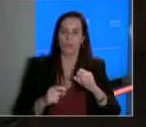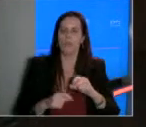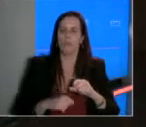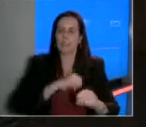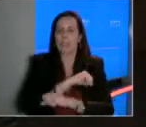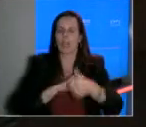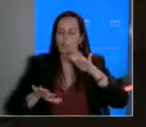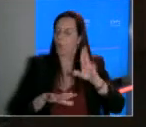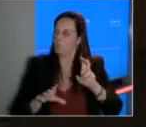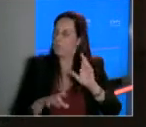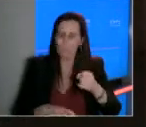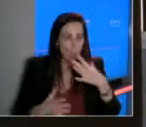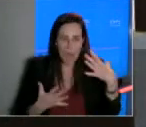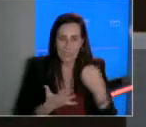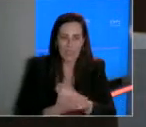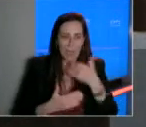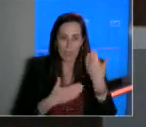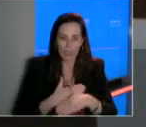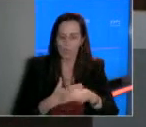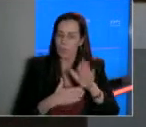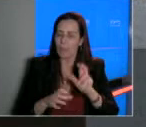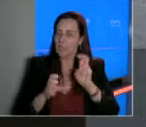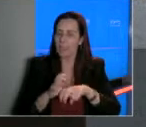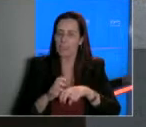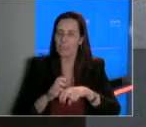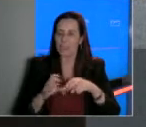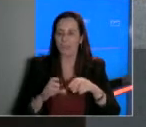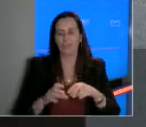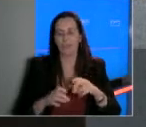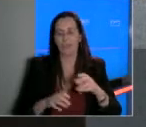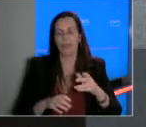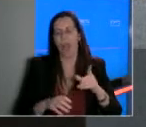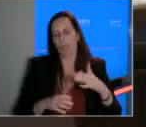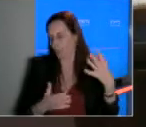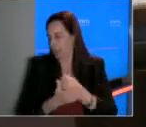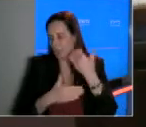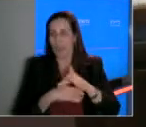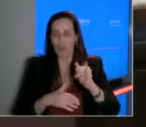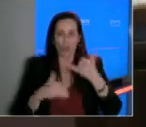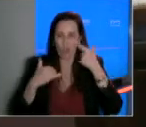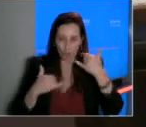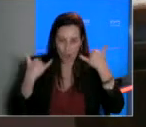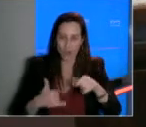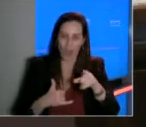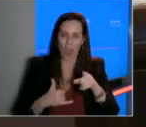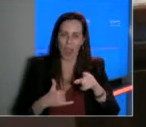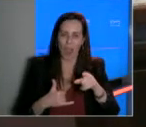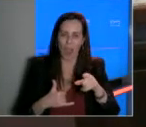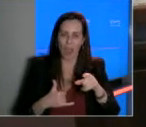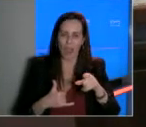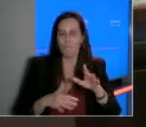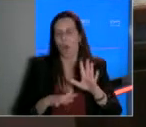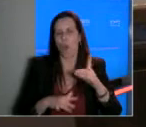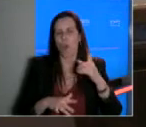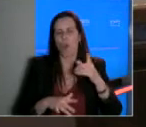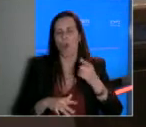הממשלה, יוכל להיכנס, אם הוא מצליח בסוף המהלך הזה גם להיכנס לבלפור, אז פתאום הוא יוצא המנצח, נכון שלהערב הוא די השיל מעצמו את המעמד